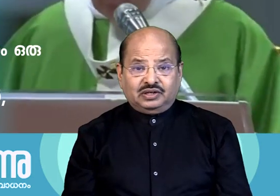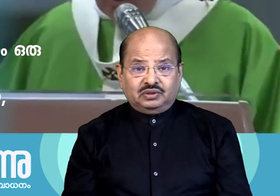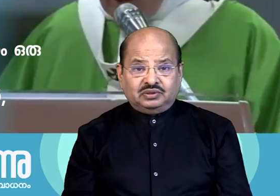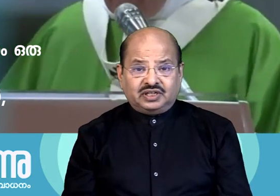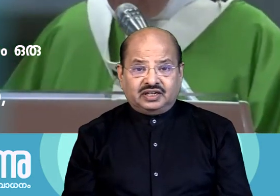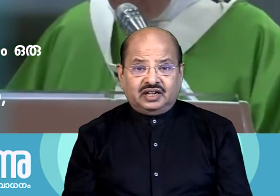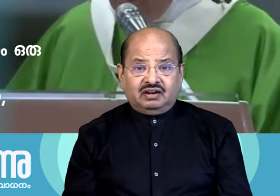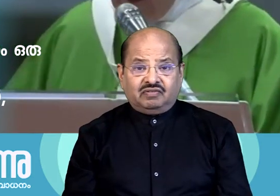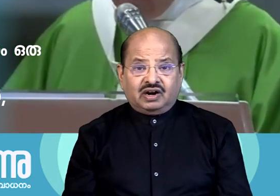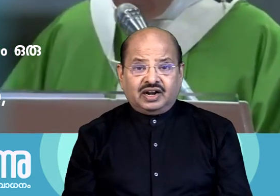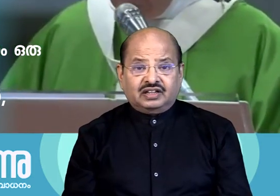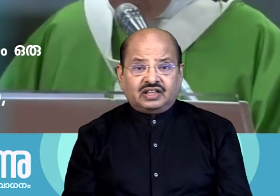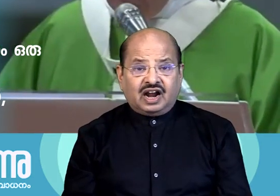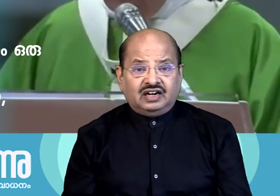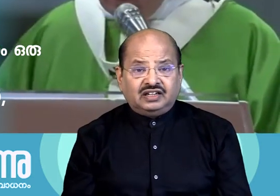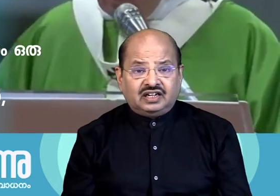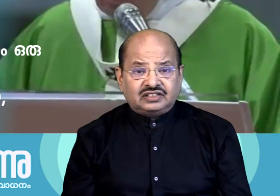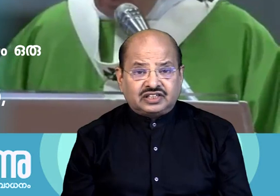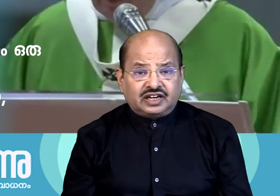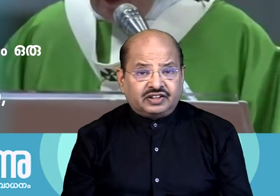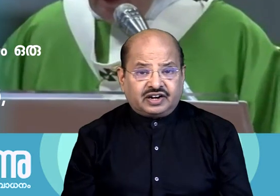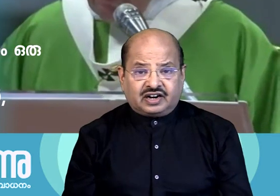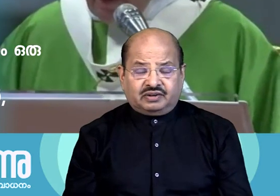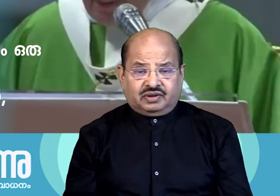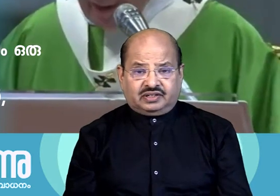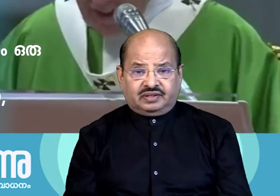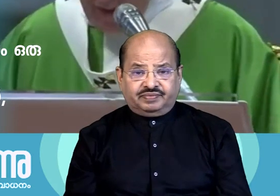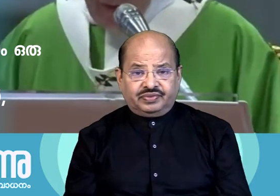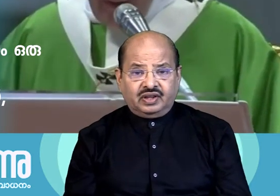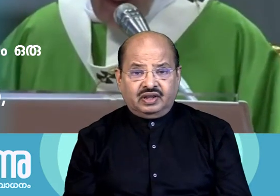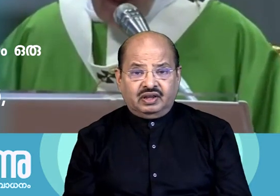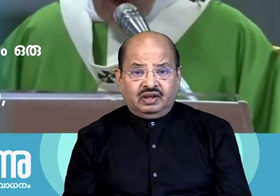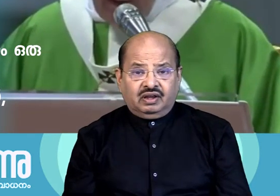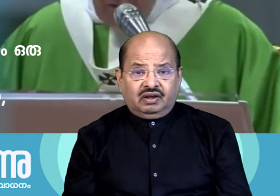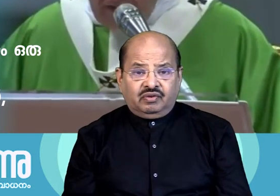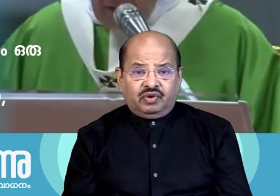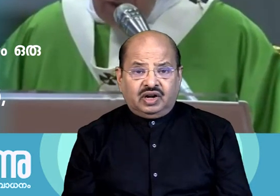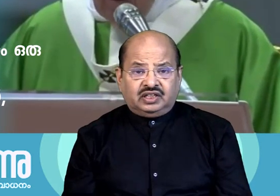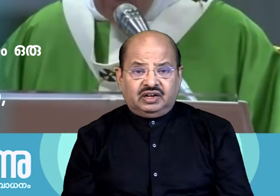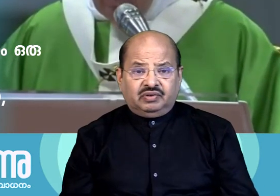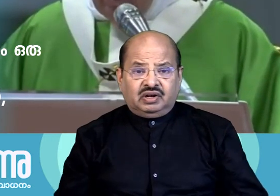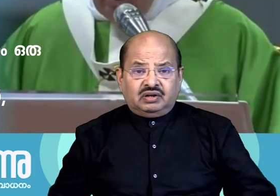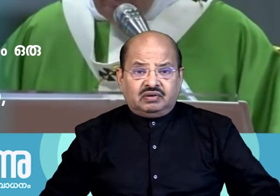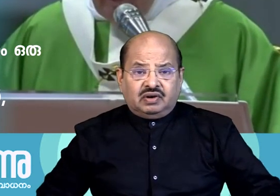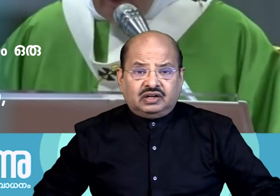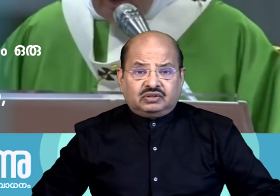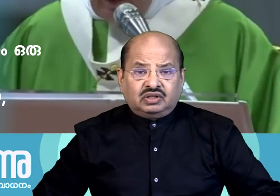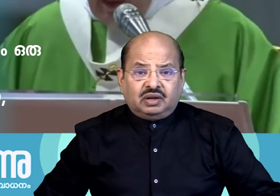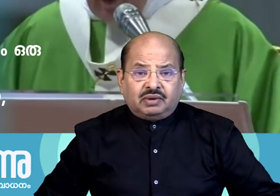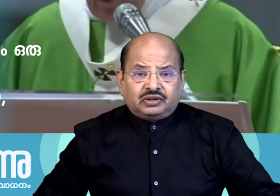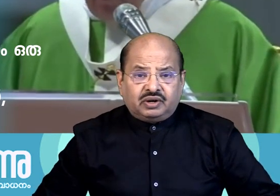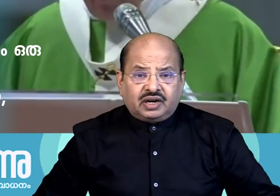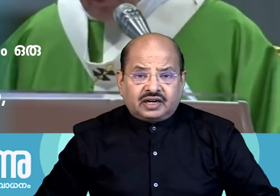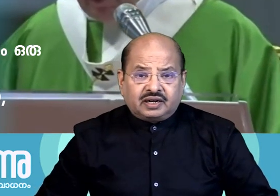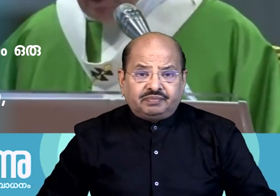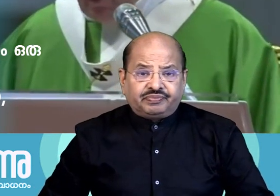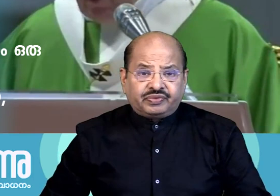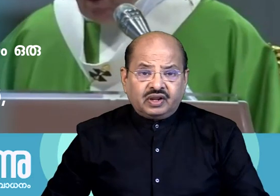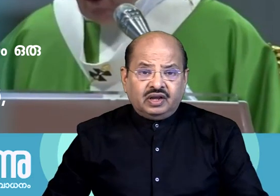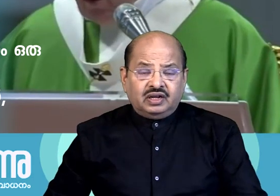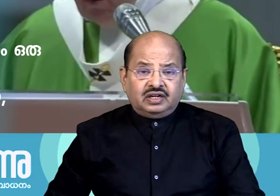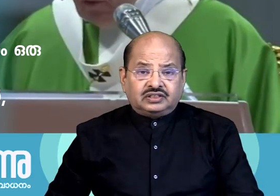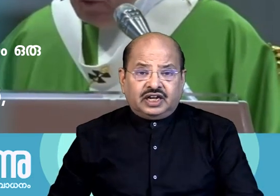എന്നാൽ മറ്റു ചിലതിൽ വളരെ താഴ്ന്ന ജനനിരക്കാണുള്ളത്. വേർതിരിവ് വരുത്തുന്ന മറ്റൊരു